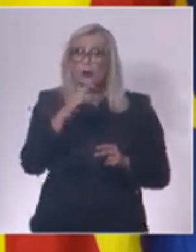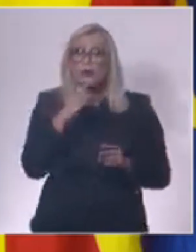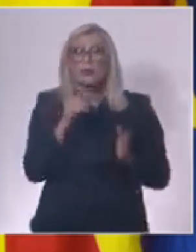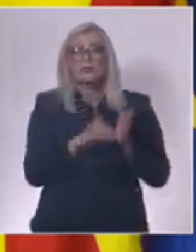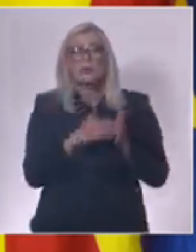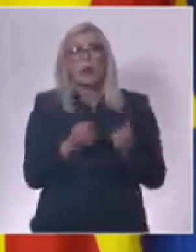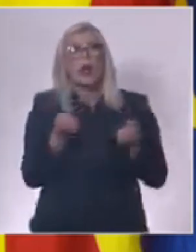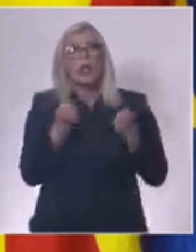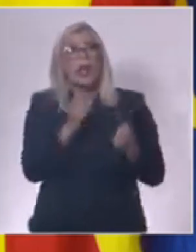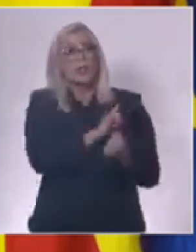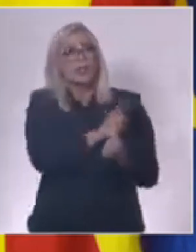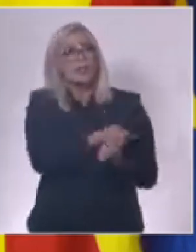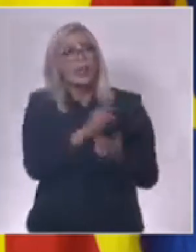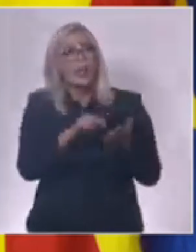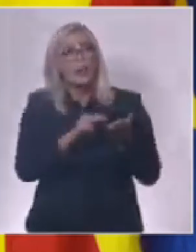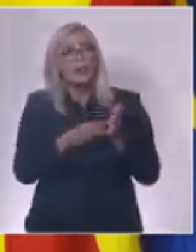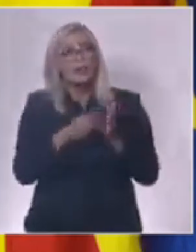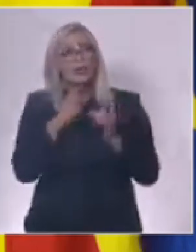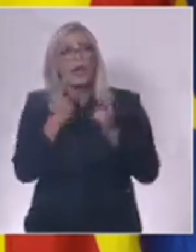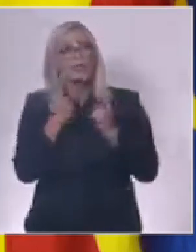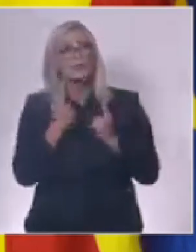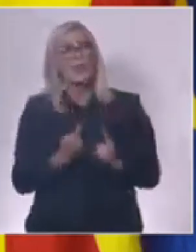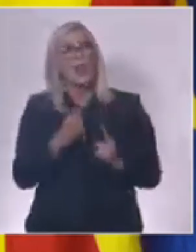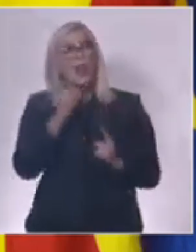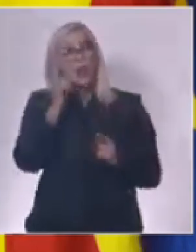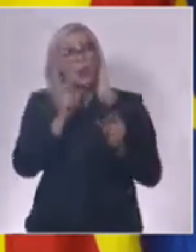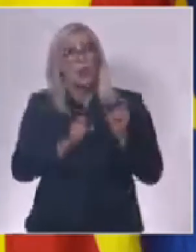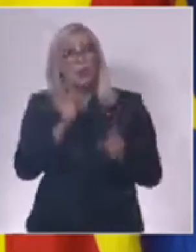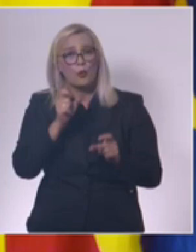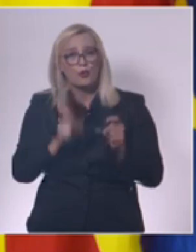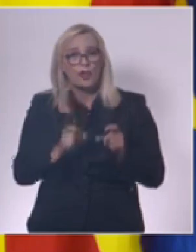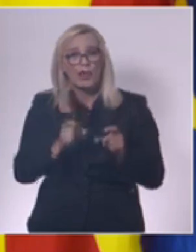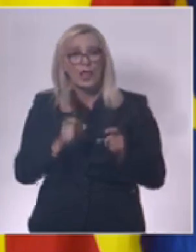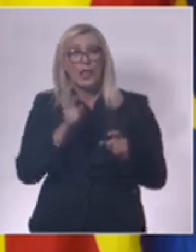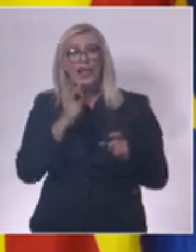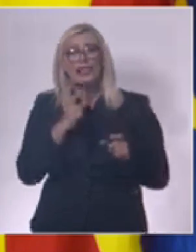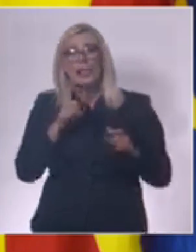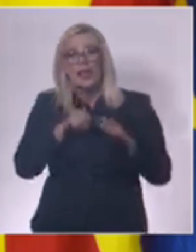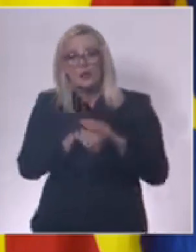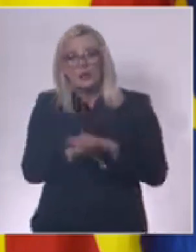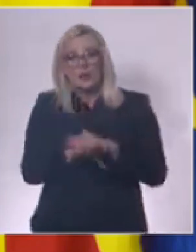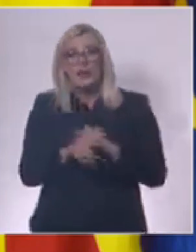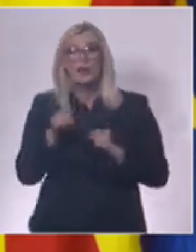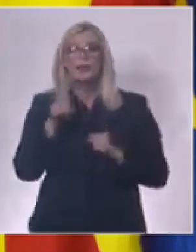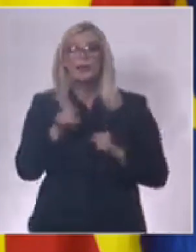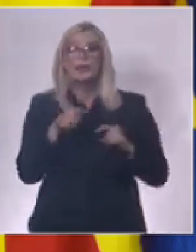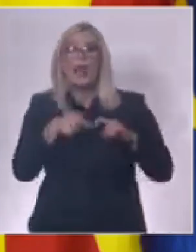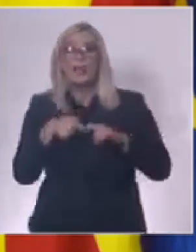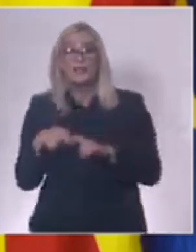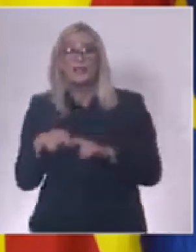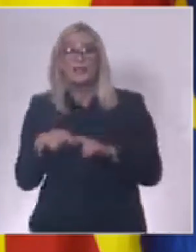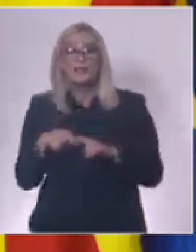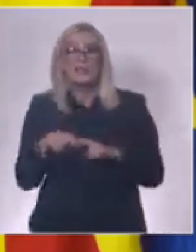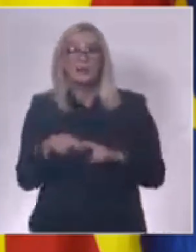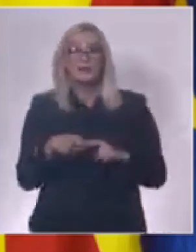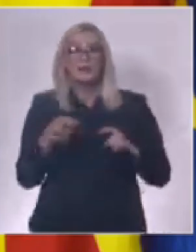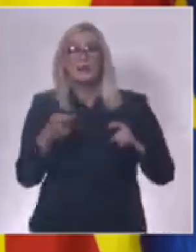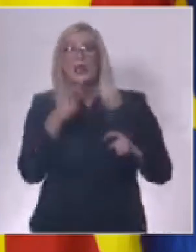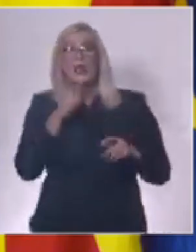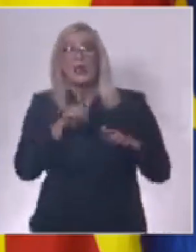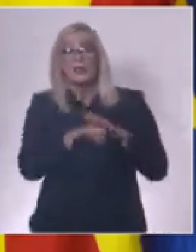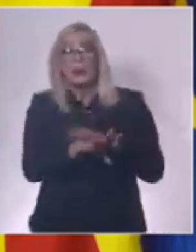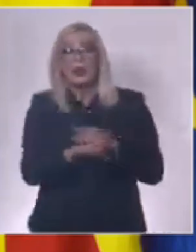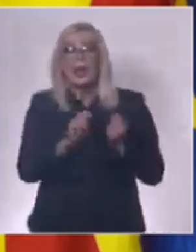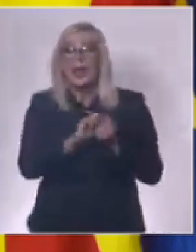на капацитетот и политиката за задржување на кадрот во структурите за имплементирање. Во тој контекст, во функција на имплементирање